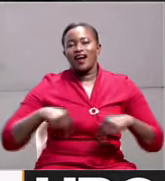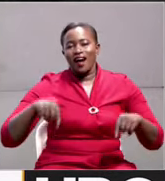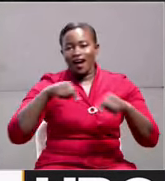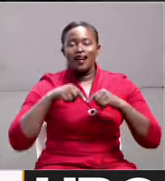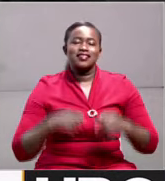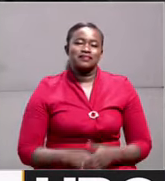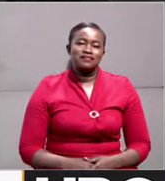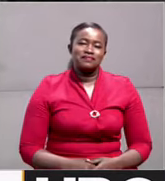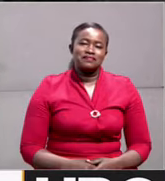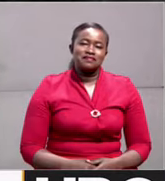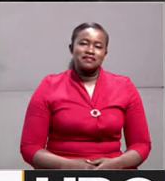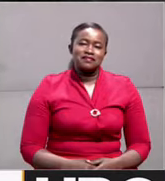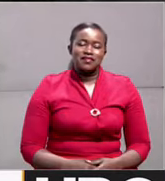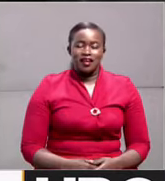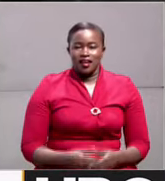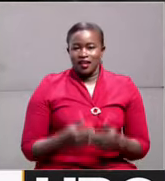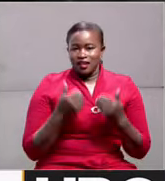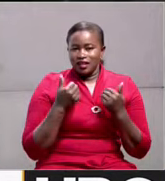Tkirwa